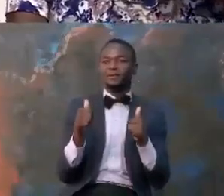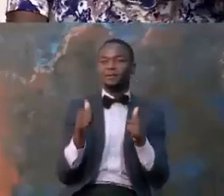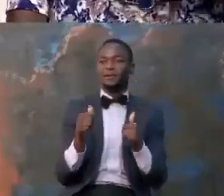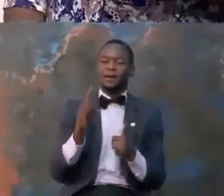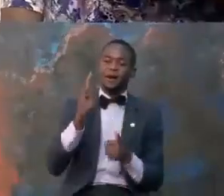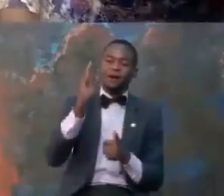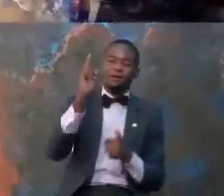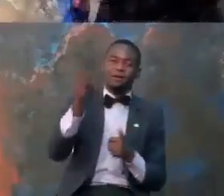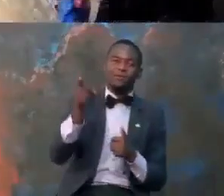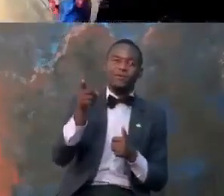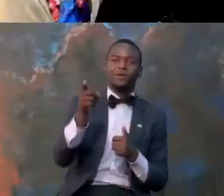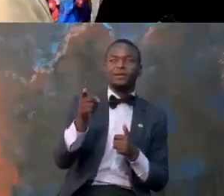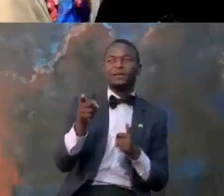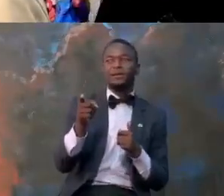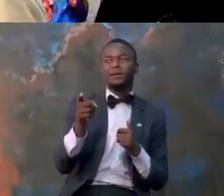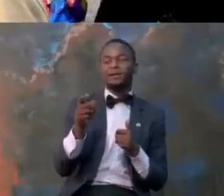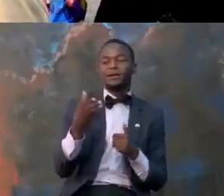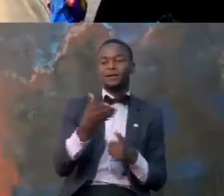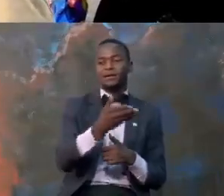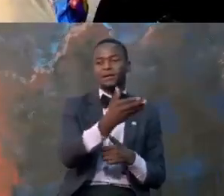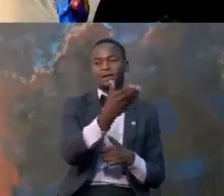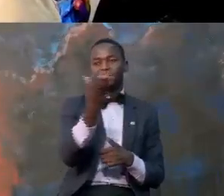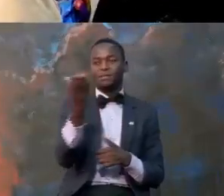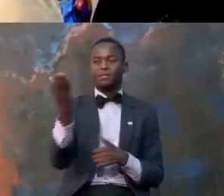aliahidi, alipona